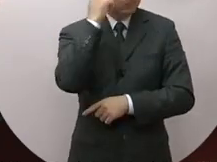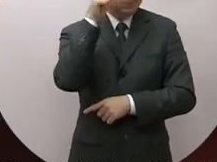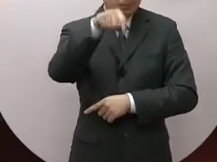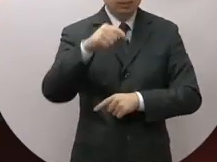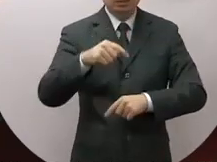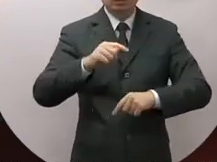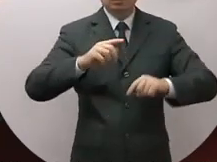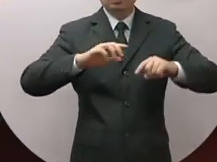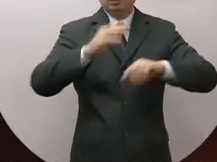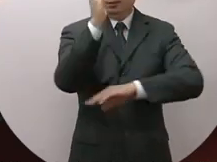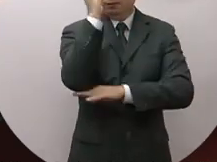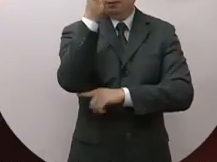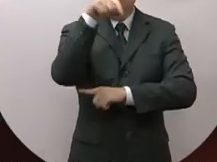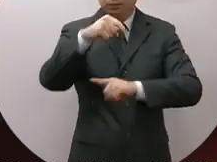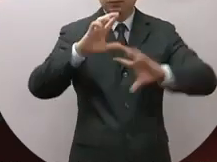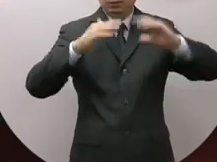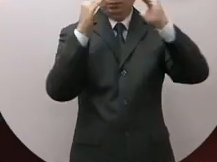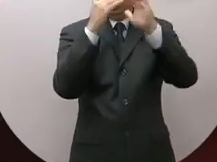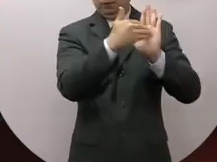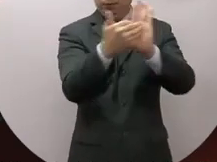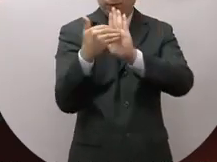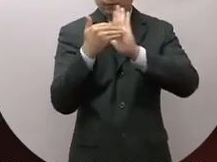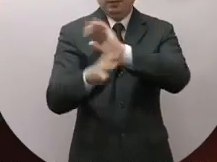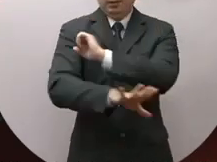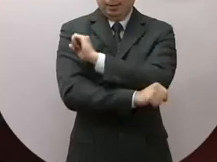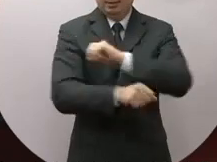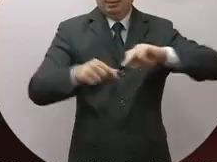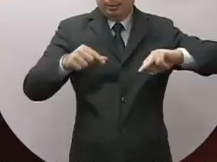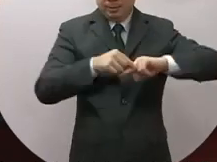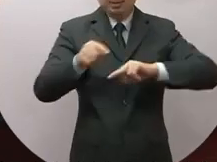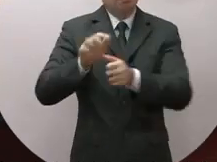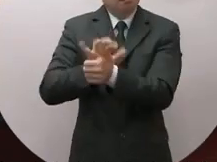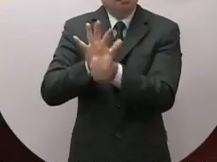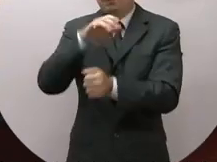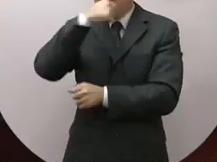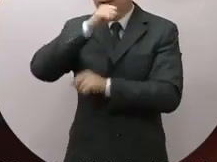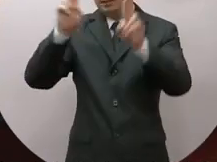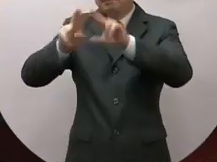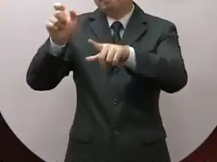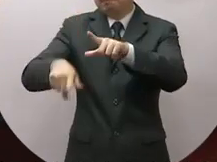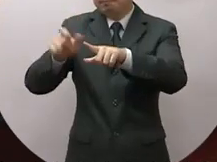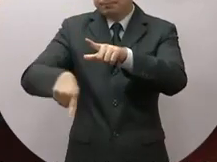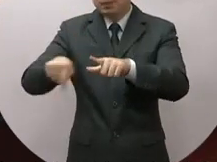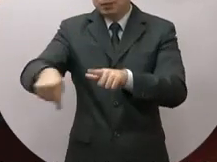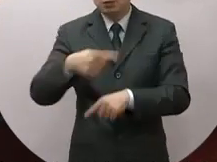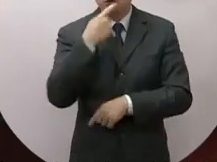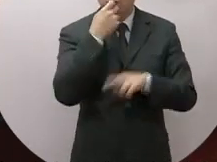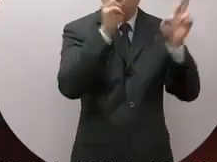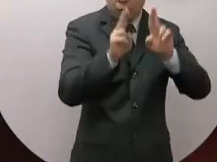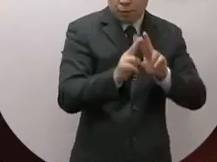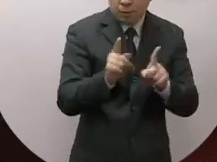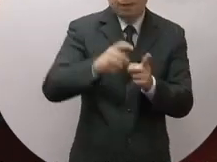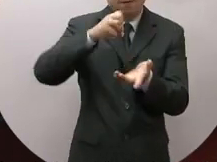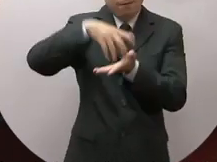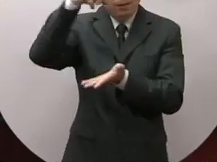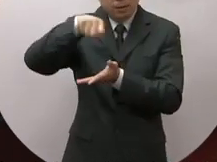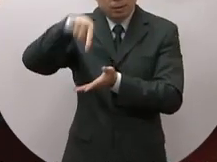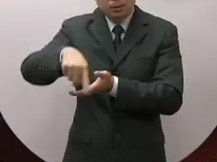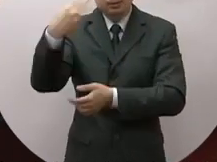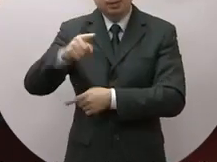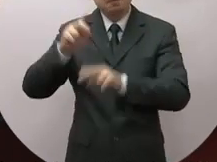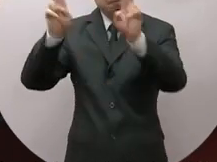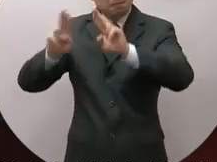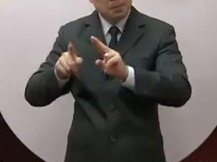募集民间的游资来进行台电电网的更新。除了发电装置，除了绿电，除了储能设置之外，我们